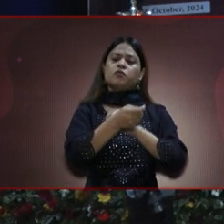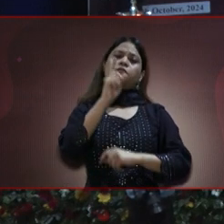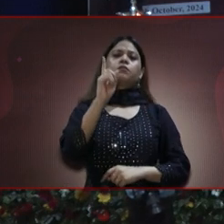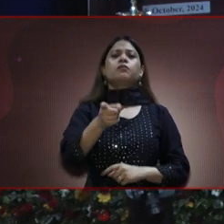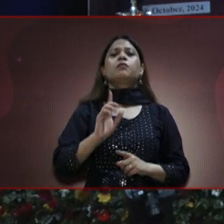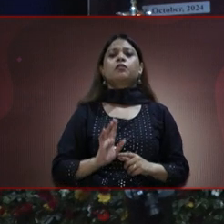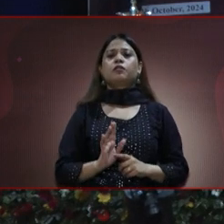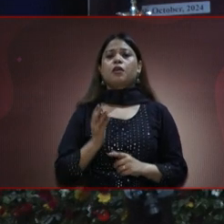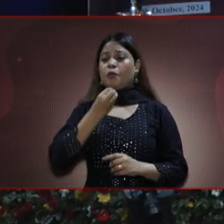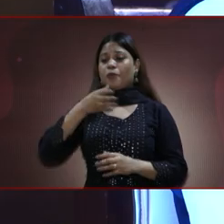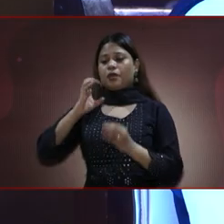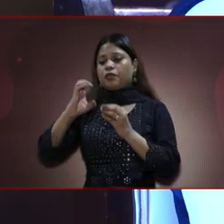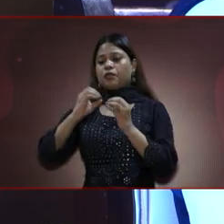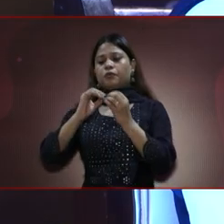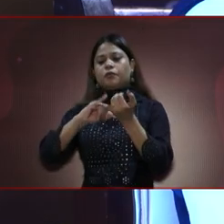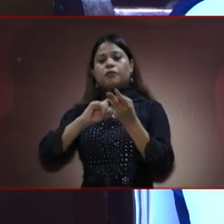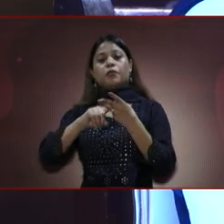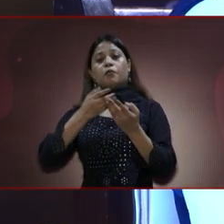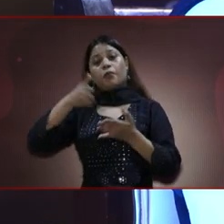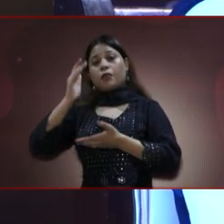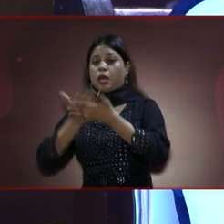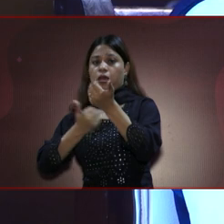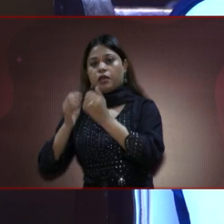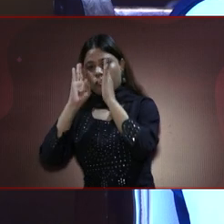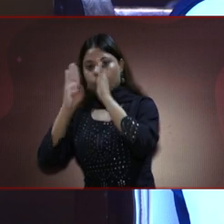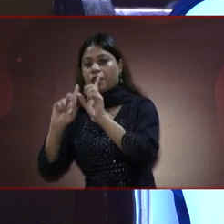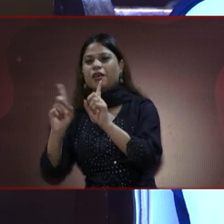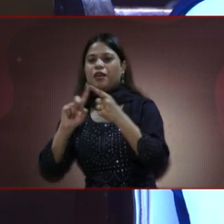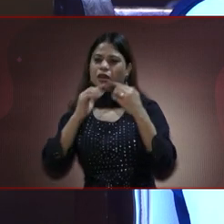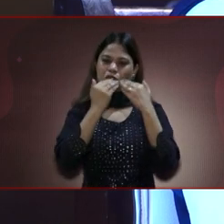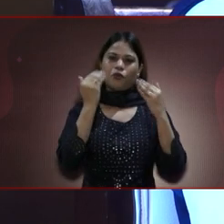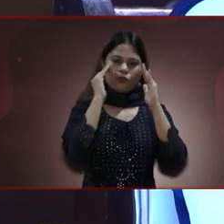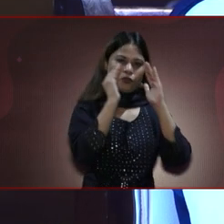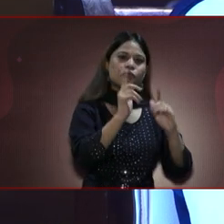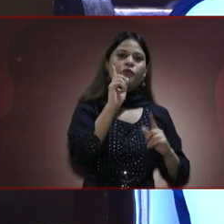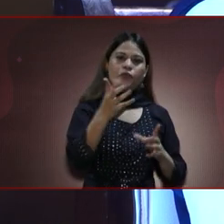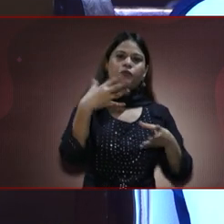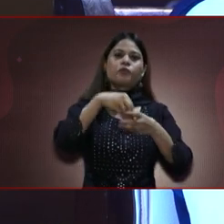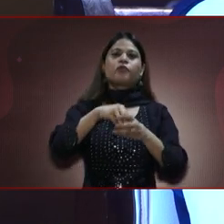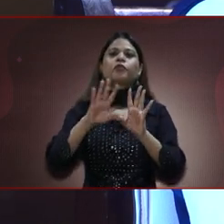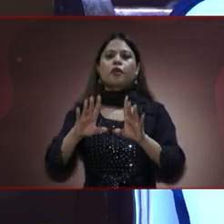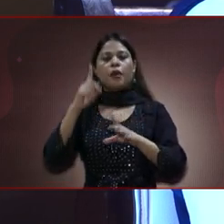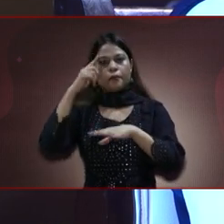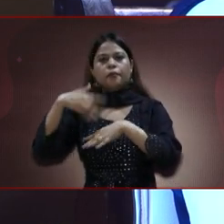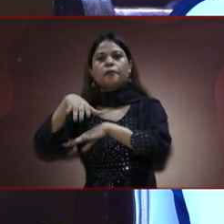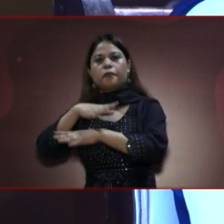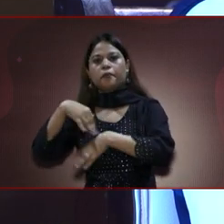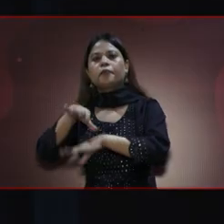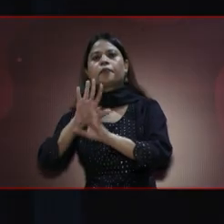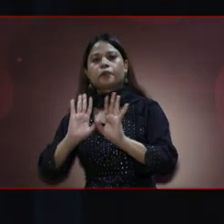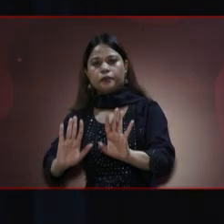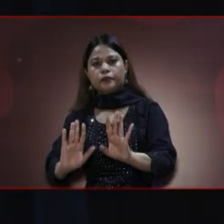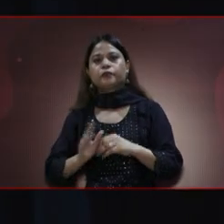भी व्यस्त हो गया था, लेकिन हमारी सरकार ने CBSE को अपने काम में फिर रीइन्फोर्स करवाया है।